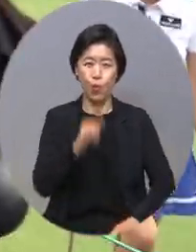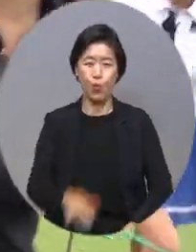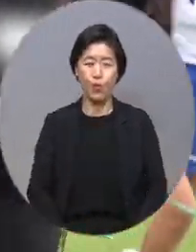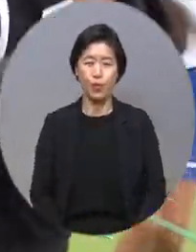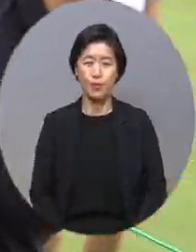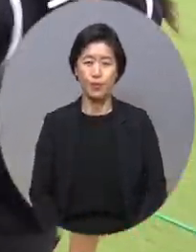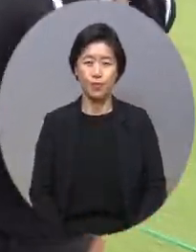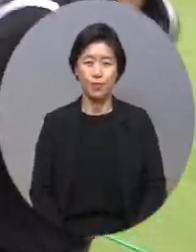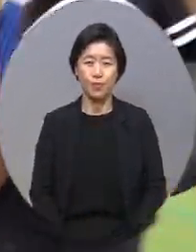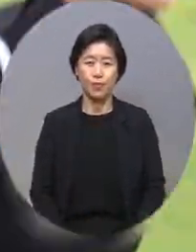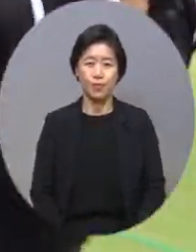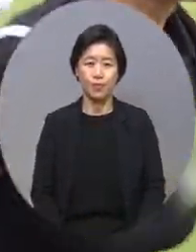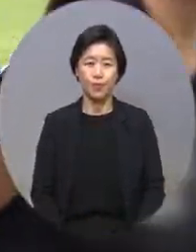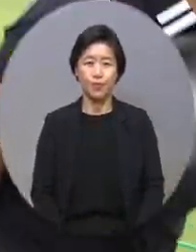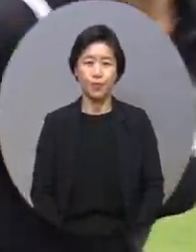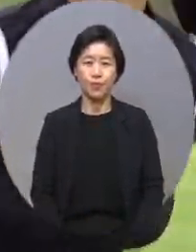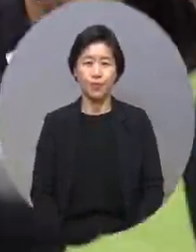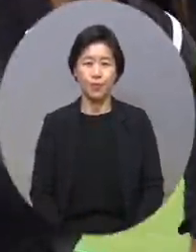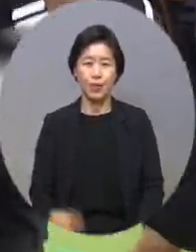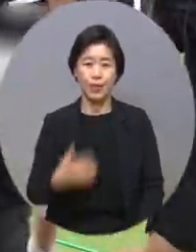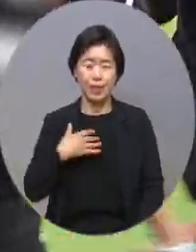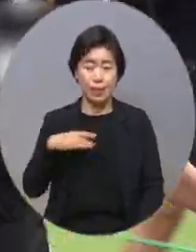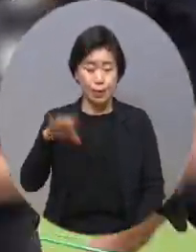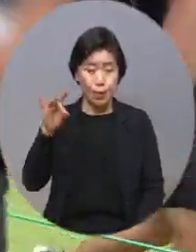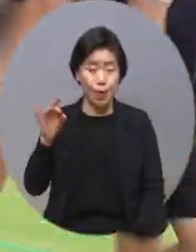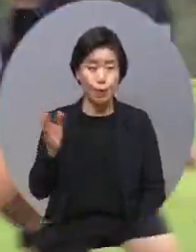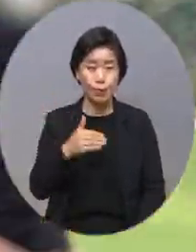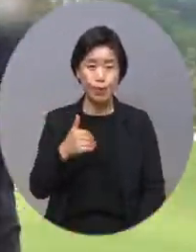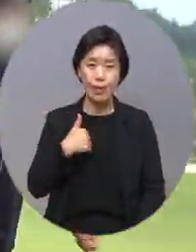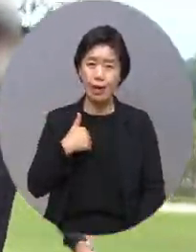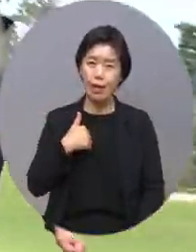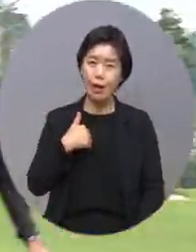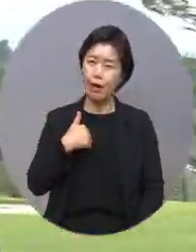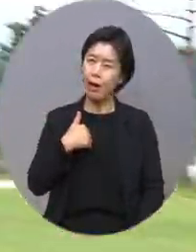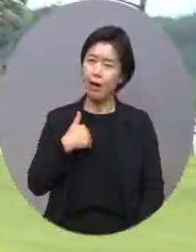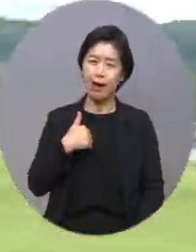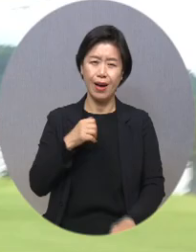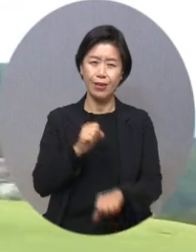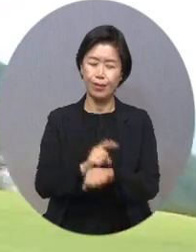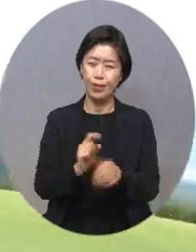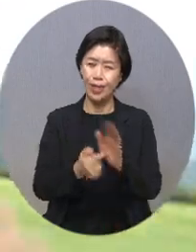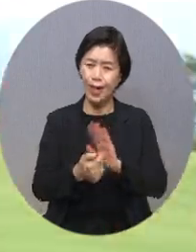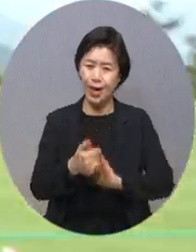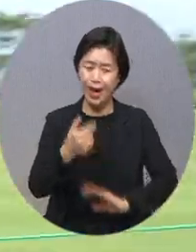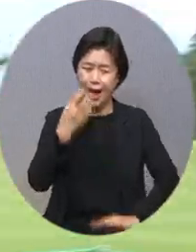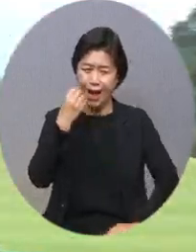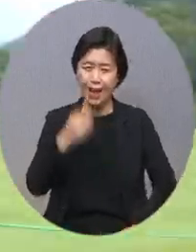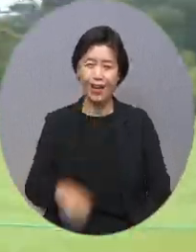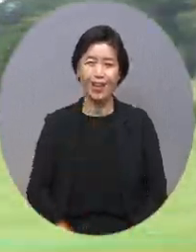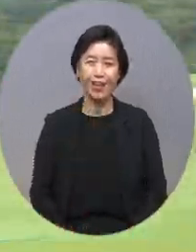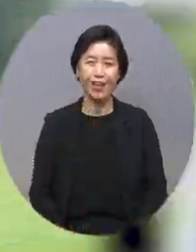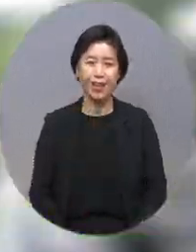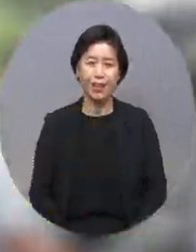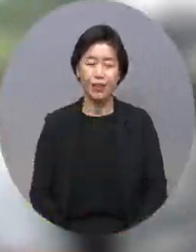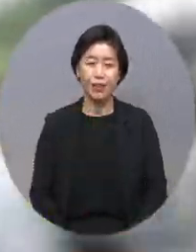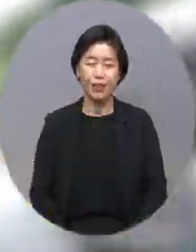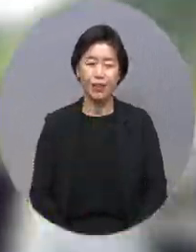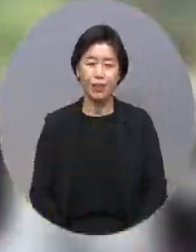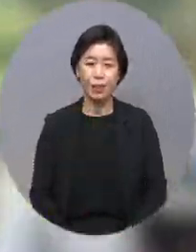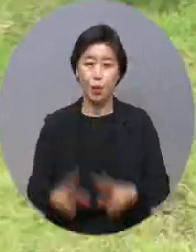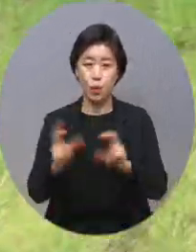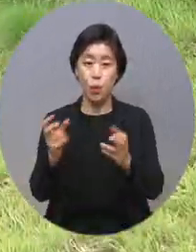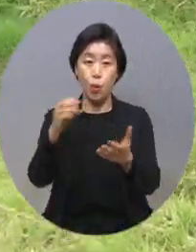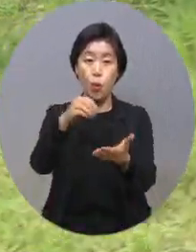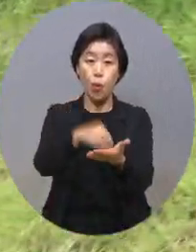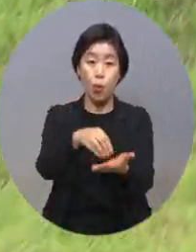구멍, 구멍 좀 뚫을까 여기? 네. 아, 나 이미지 첫돌부터 봐 이렇게 되는 거야. 영훈아 니꺼 네 랜딩 지점이 어느 쪽이었어? 여기 여기 저기 바위 있는데